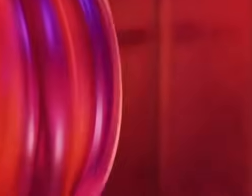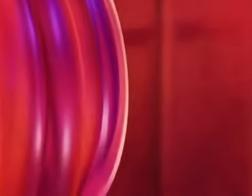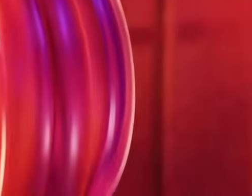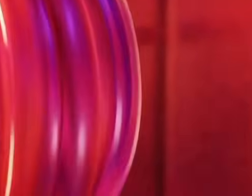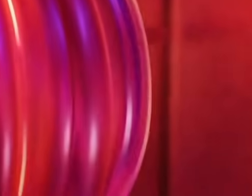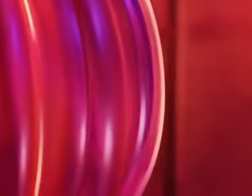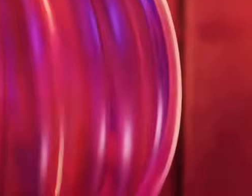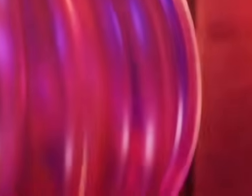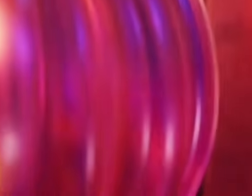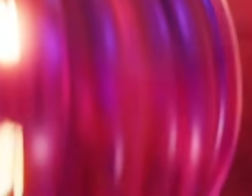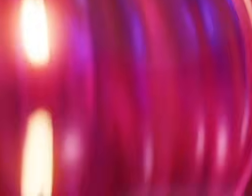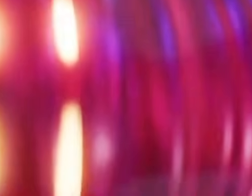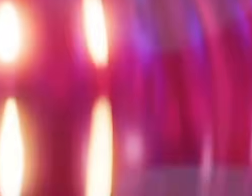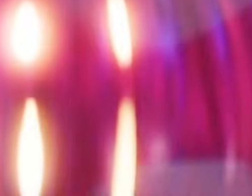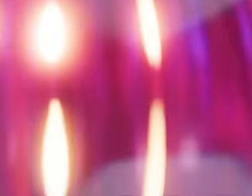واجعله لنا